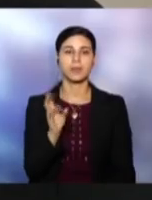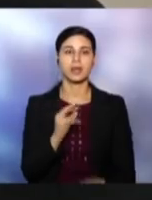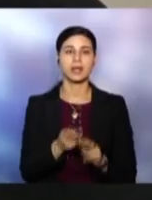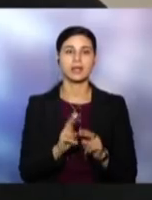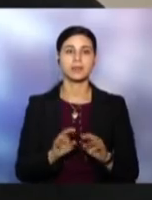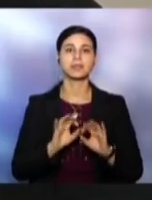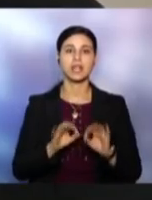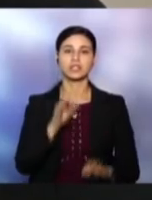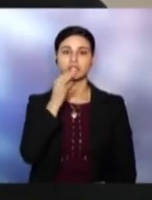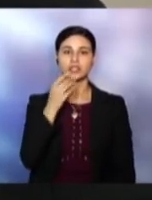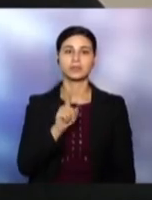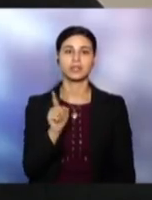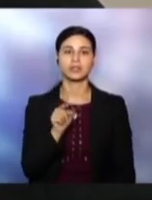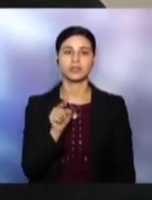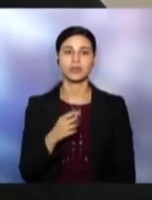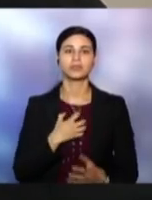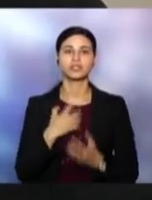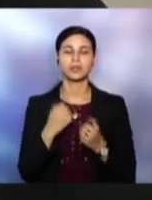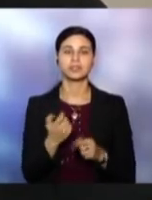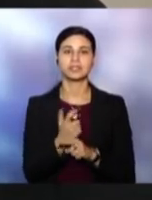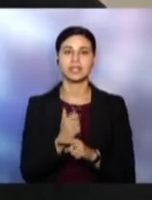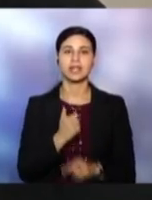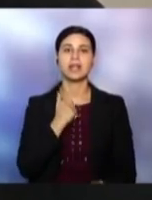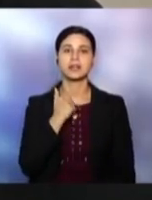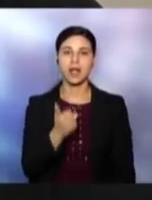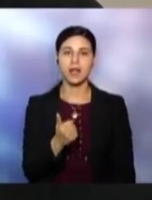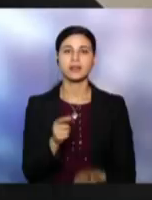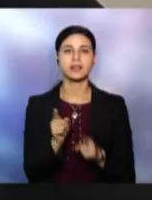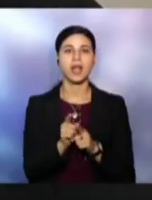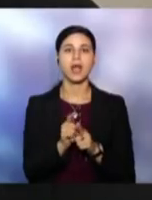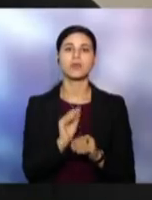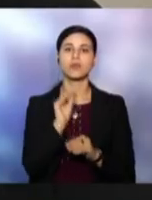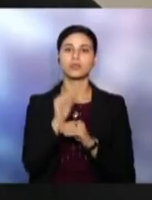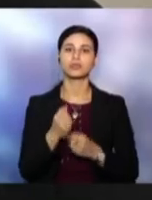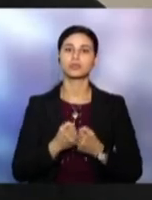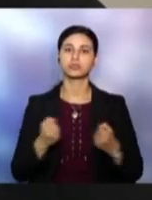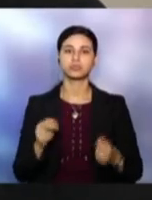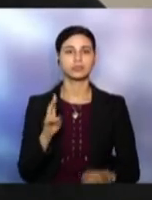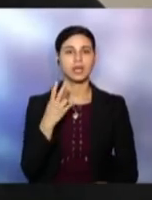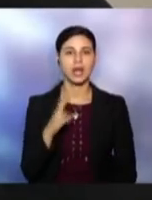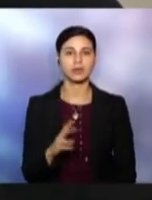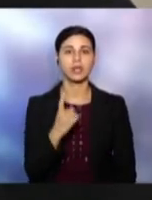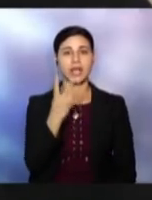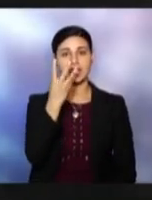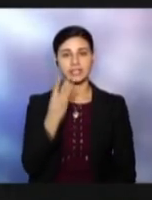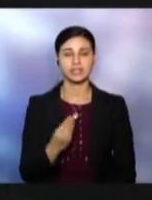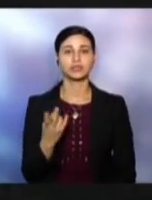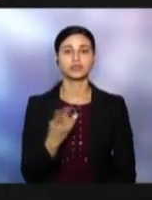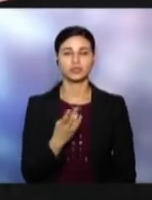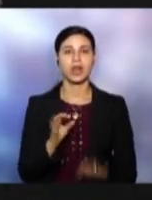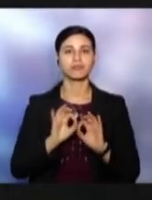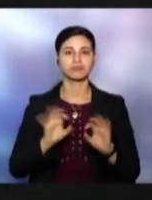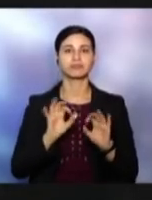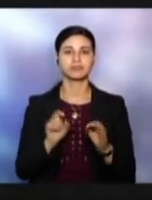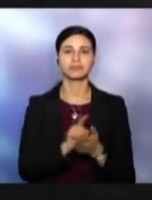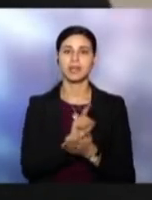ახსნის შემდეგ, რომ ჯანმრთელობის წნიანი არის ძალიან სასარგებლო, რომ წნაში არ მოვიმატებ თუ შევჭამ წნიან დღეში ერთხელ მაინც, ახსნა